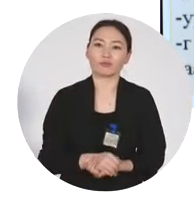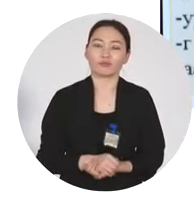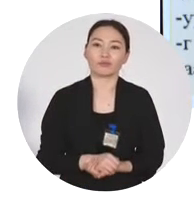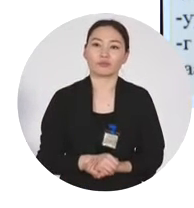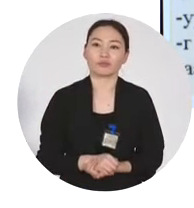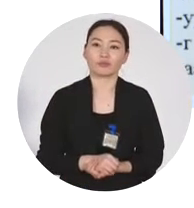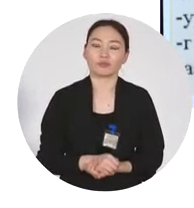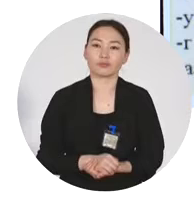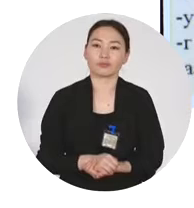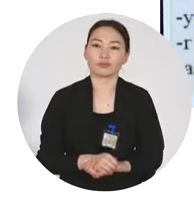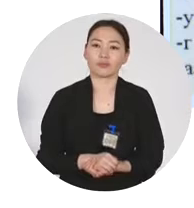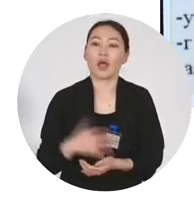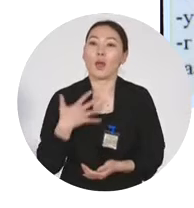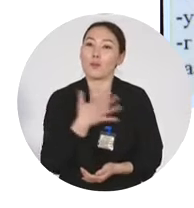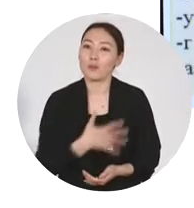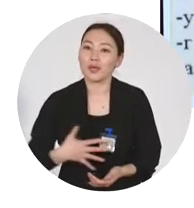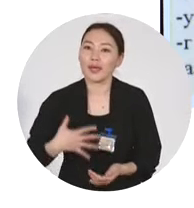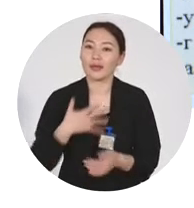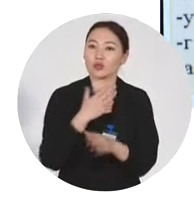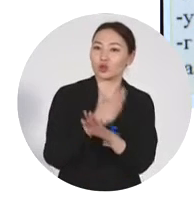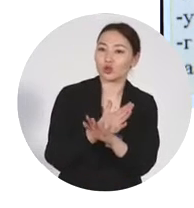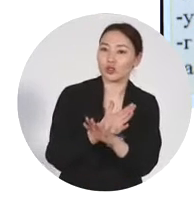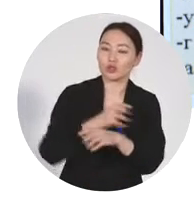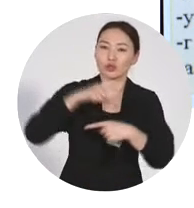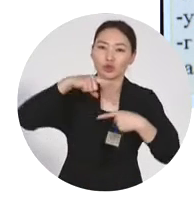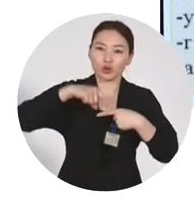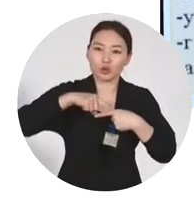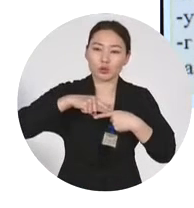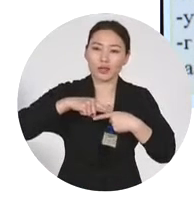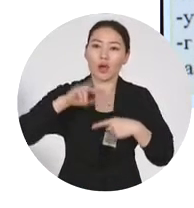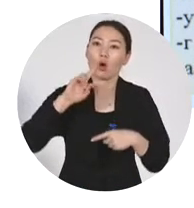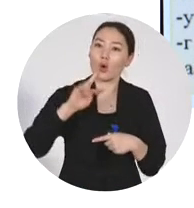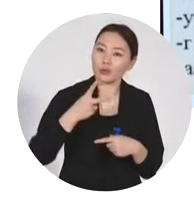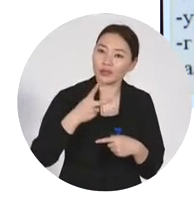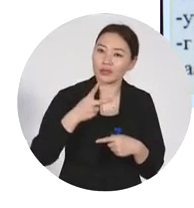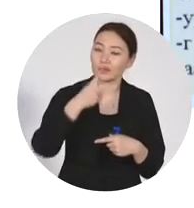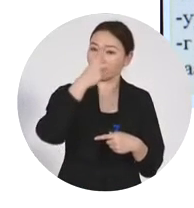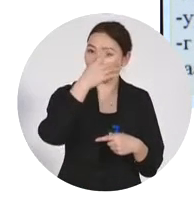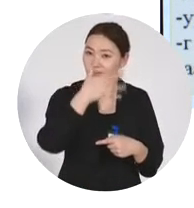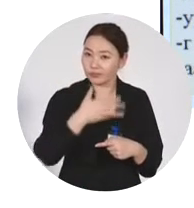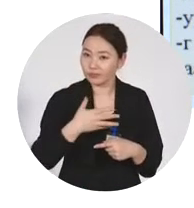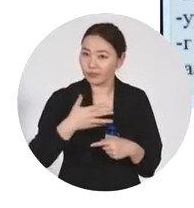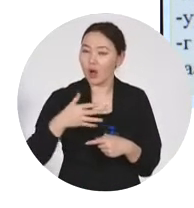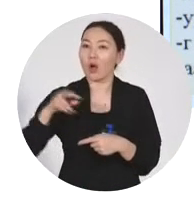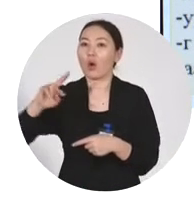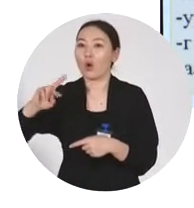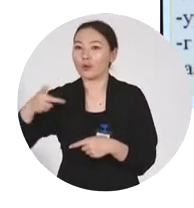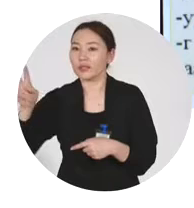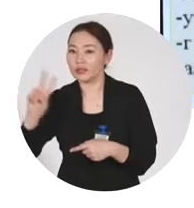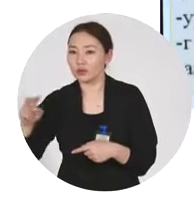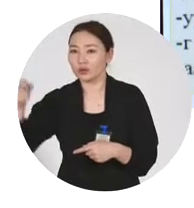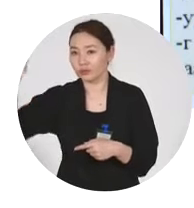За багш нь биеэр төгсөн нөхцлүүдэд хувилгач ба эсвэлгчаар нь ингэж ялгсан байна. За та нар өөрсдөөгөө бичсэнтэй багшигаа